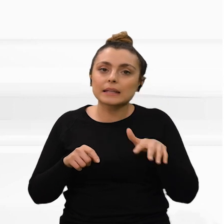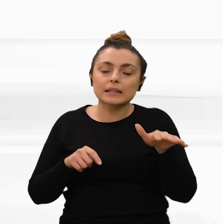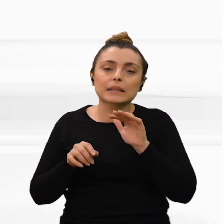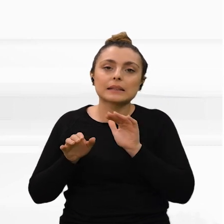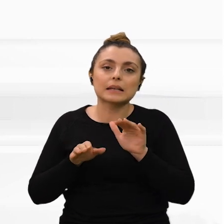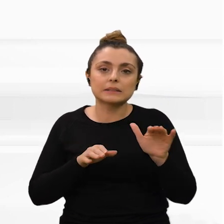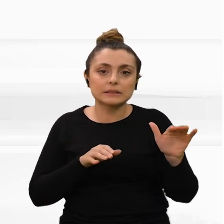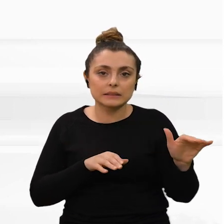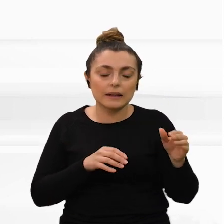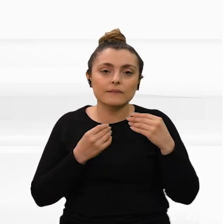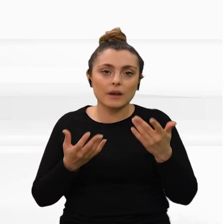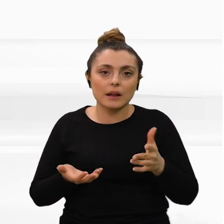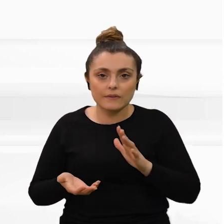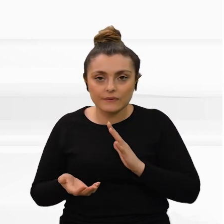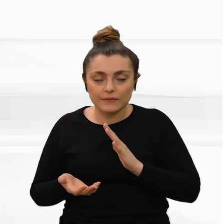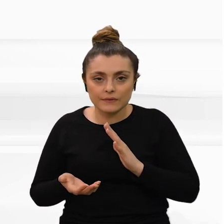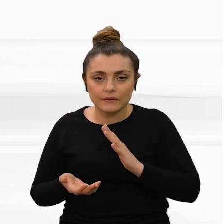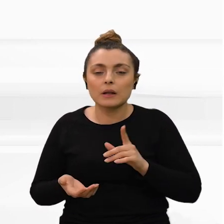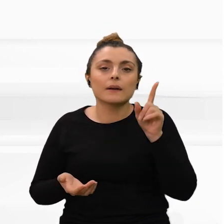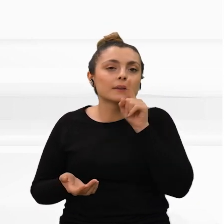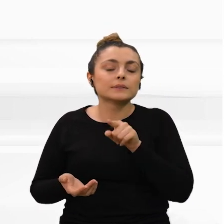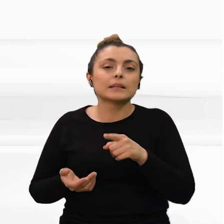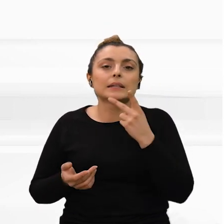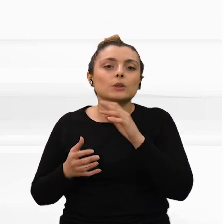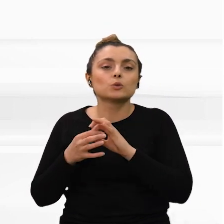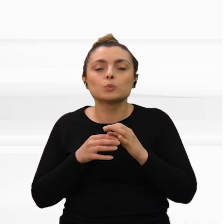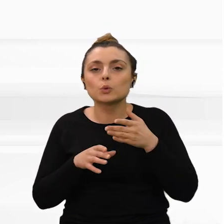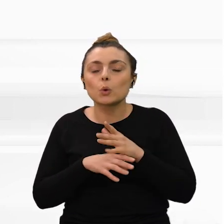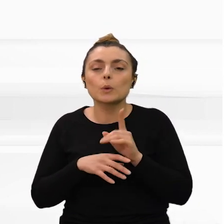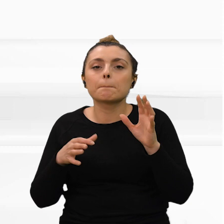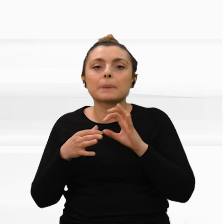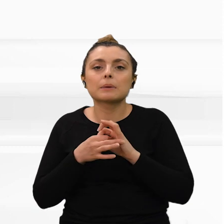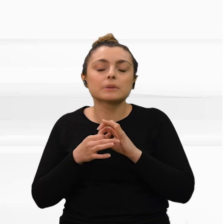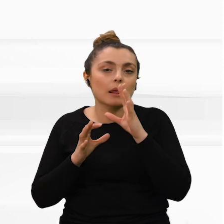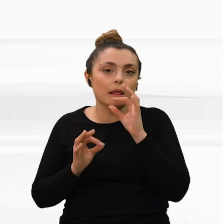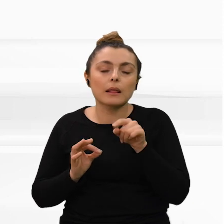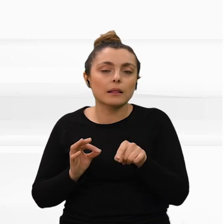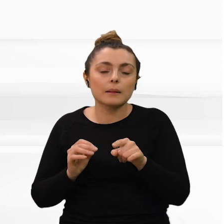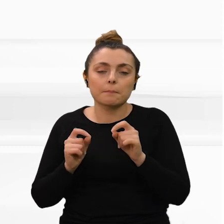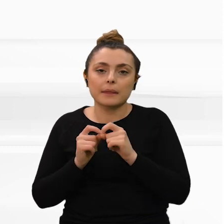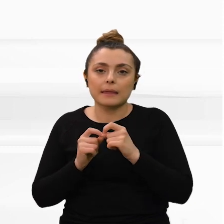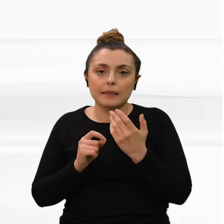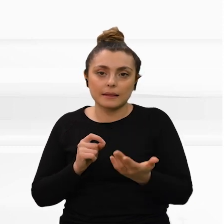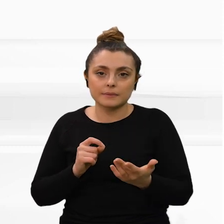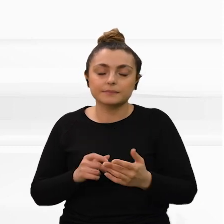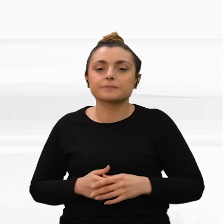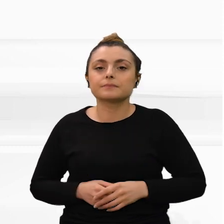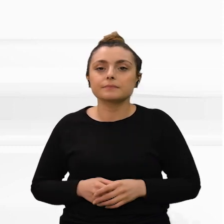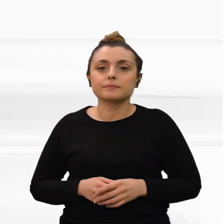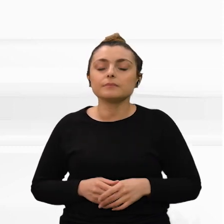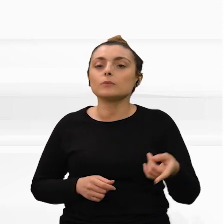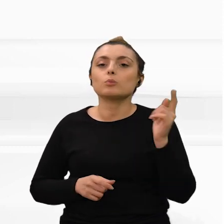görüşüne destek vermişlerdir Dolayısıyla iki cümlenin doğru birleşmiş hali Ben seçeneği